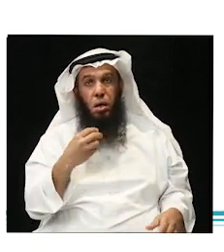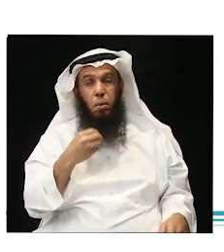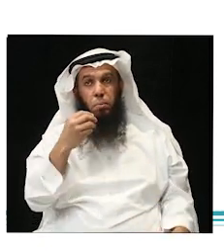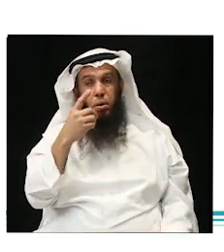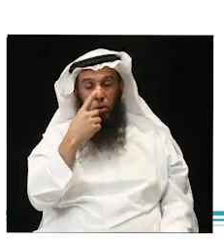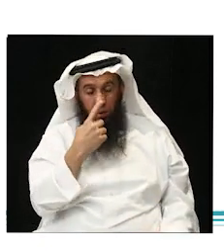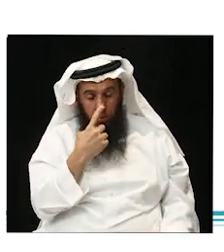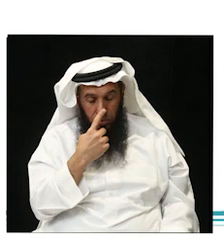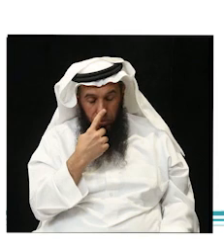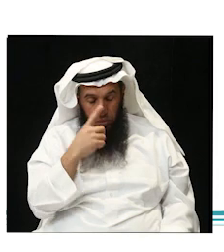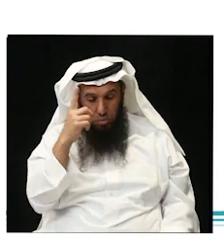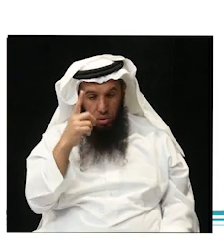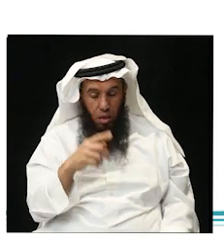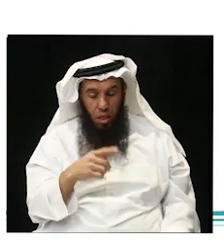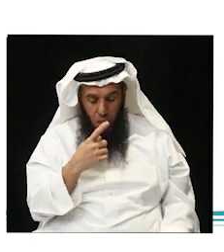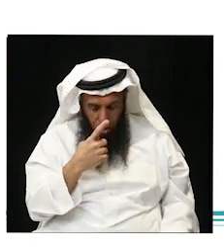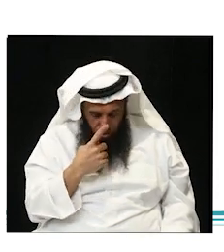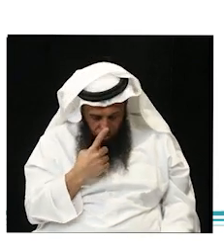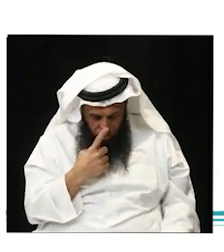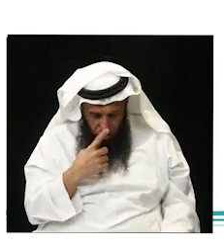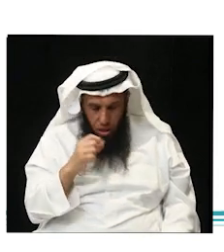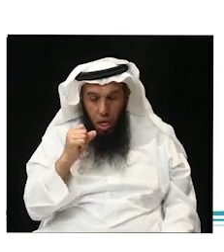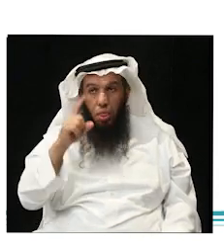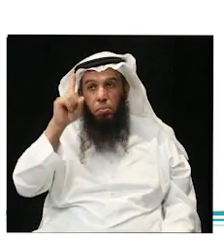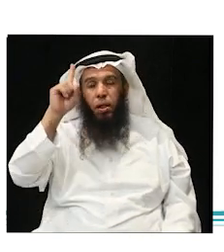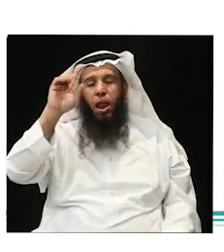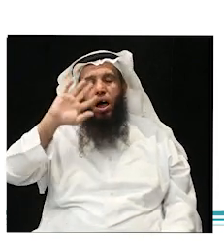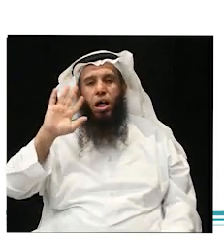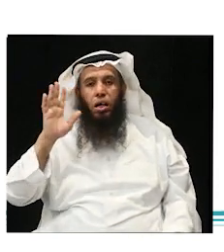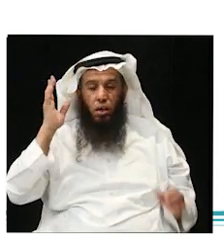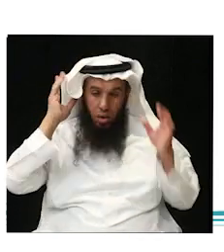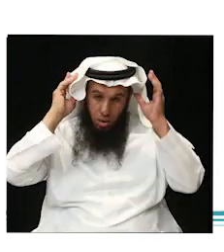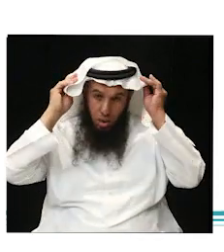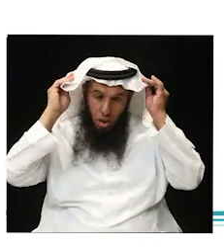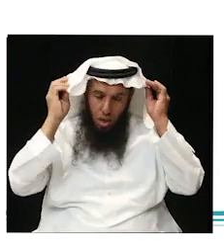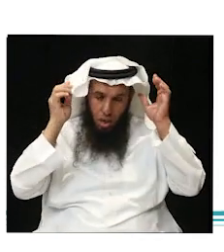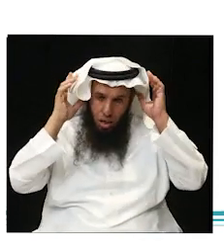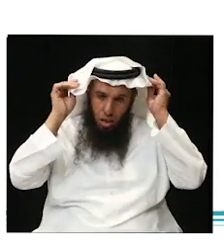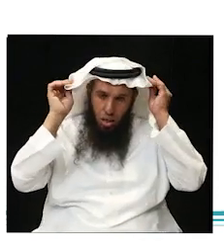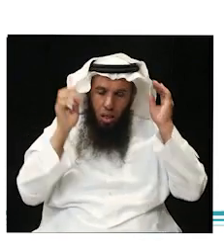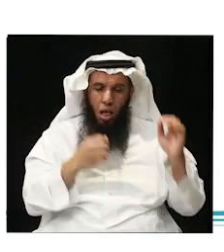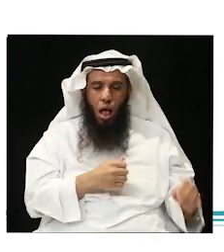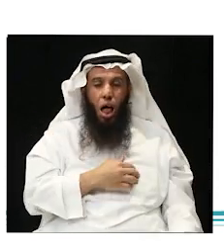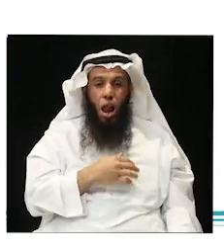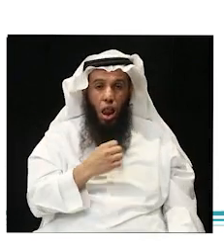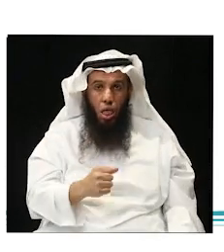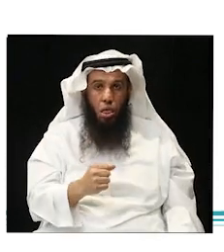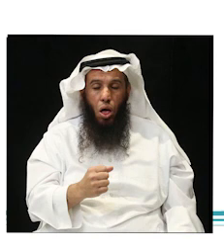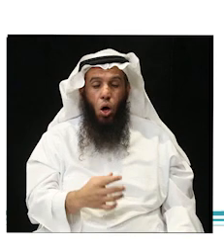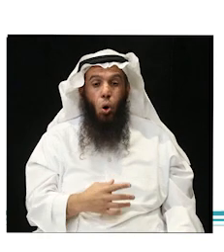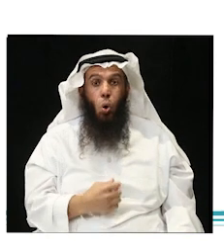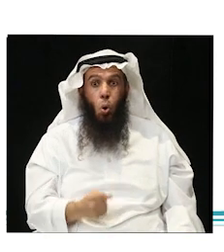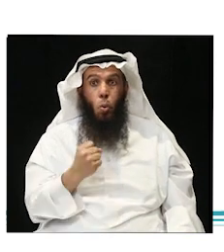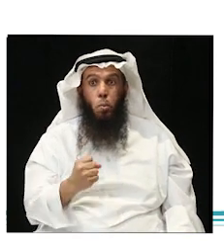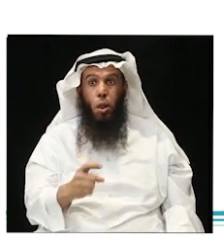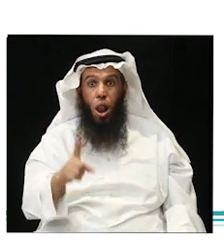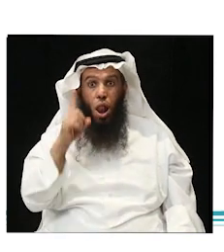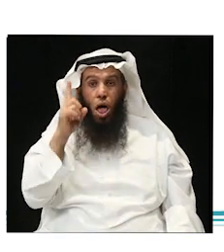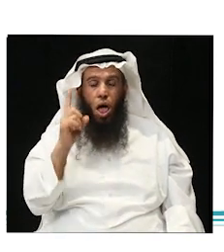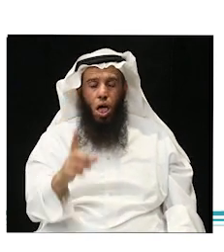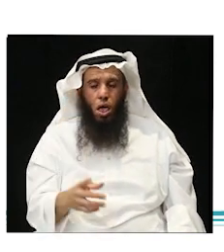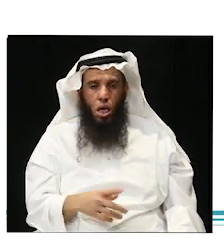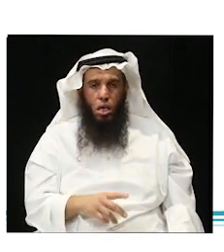الإيمان. المحبة الشرعية تقريبا مقاربة لها، هي المحبة المأمور بها شرعا، وأجلها بعد محبة الله